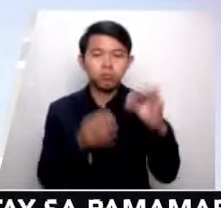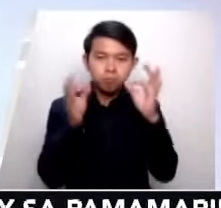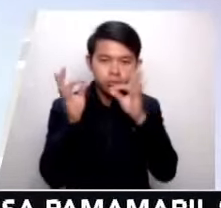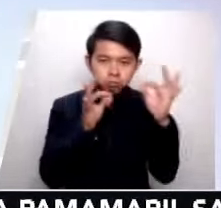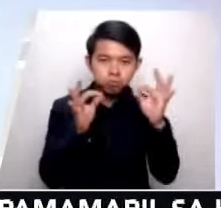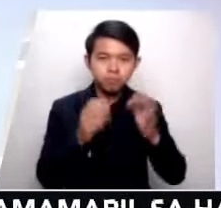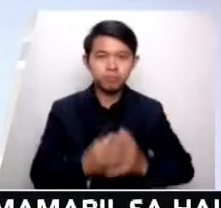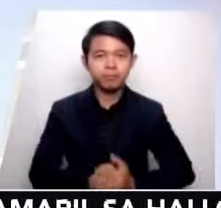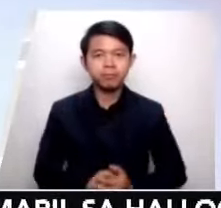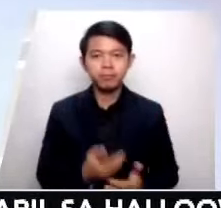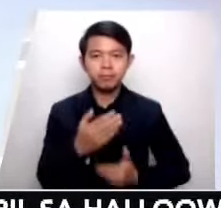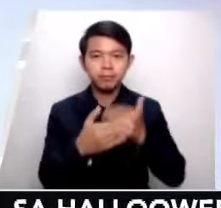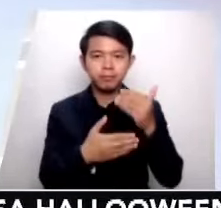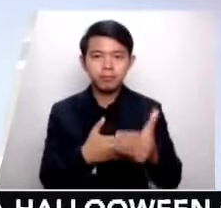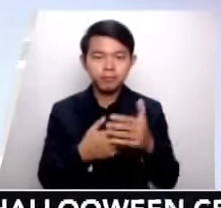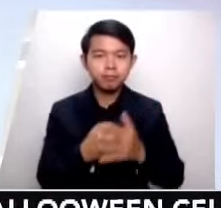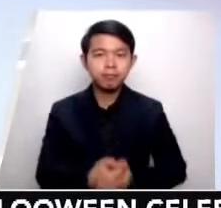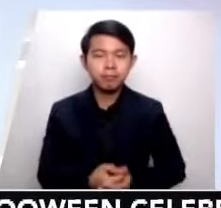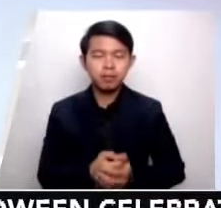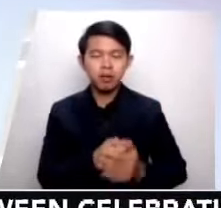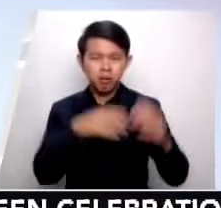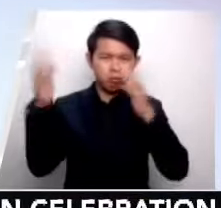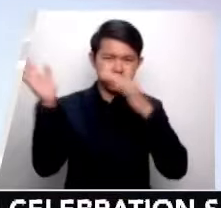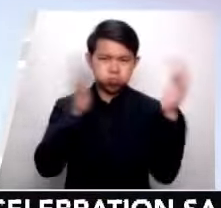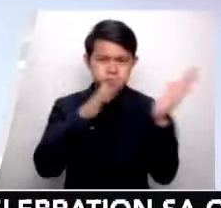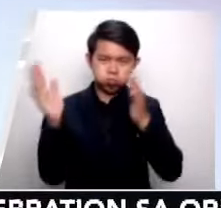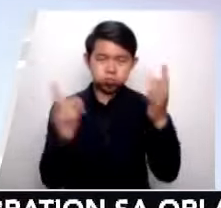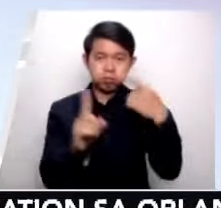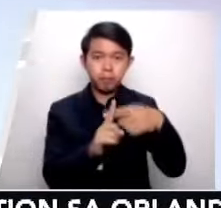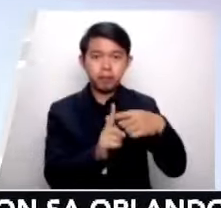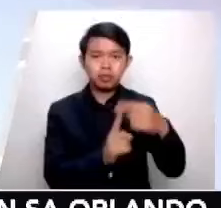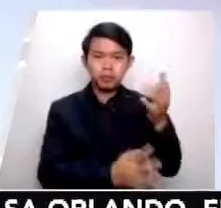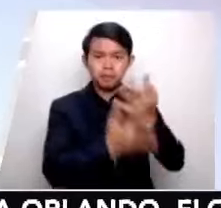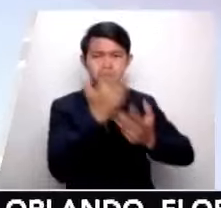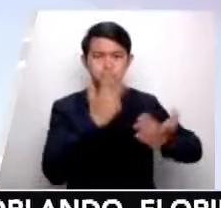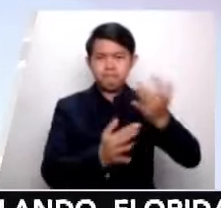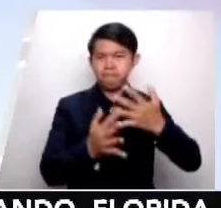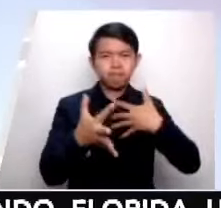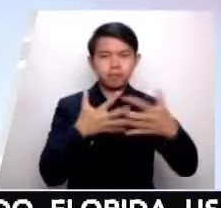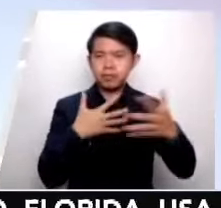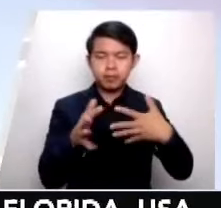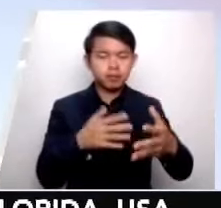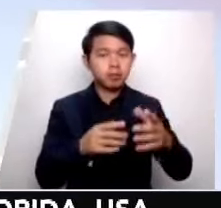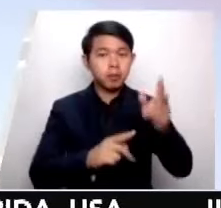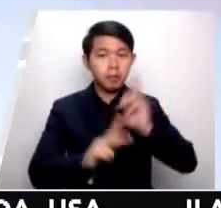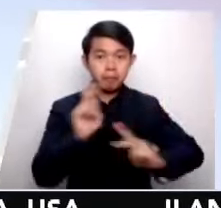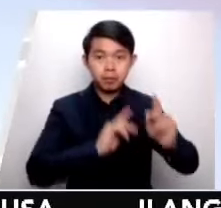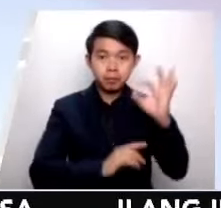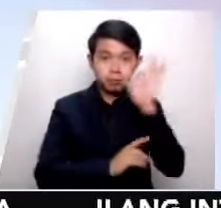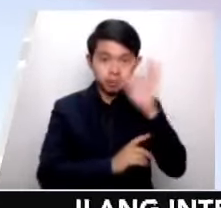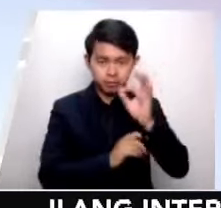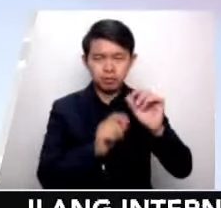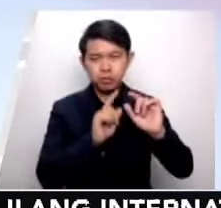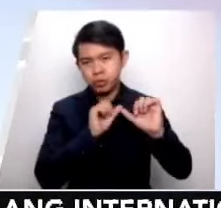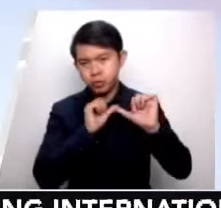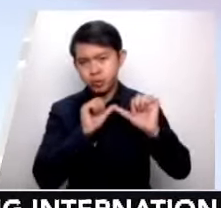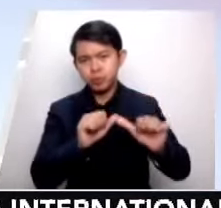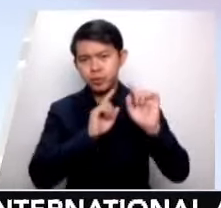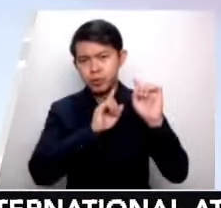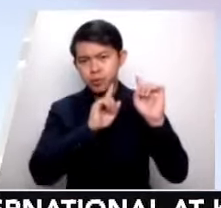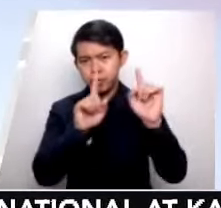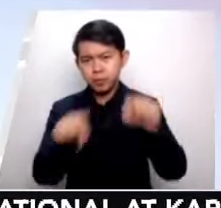Binagyuman o nagkasunog, hindi napigilan ng mga Pilipino sa pagdalaw sa mga yumao ngayong undas. Pero sa ilan, tila nanumbalik ang sakit